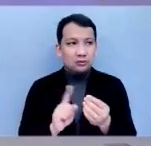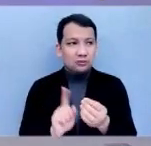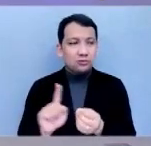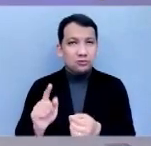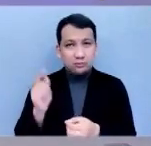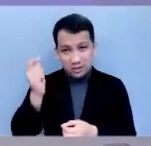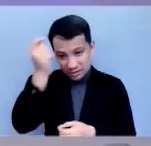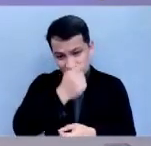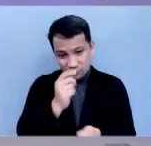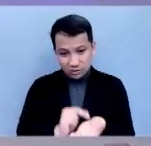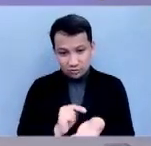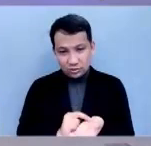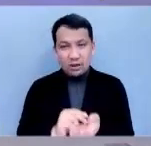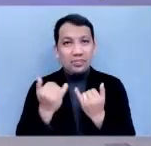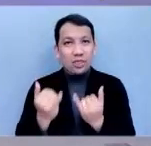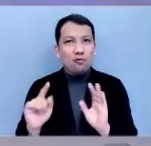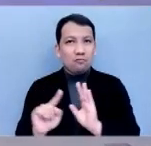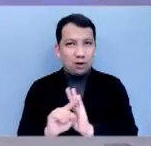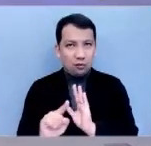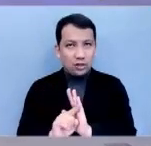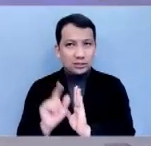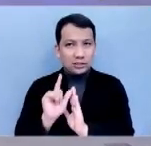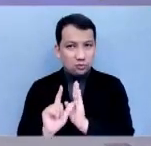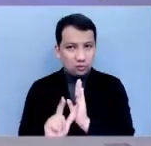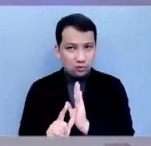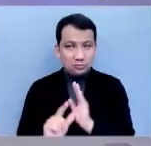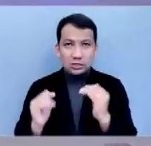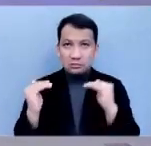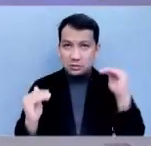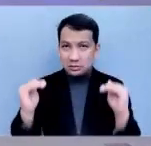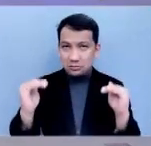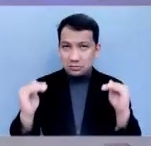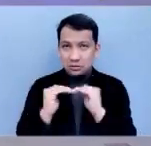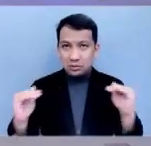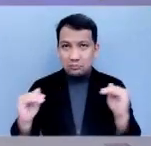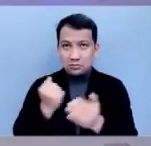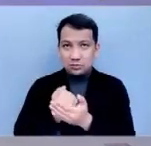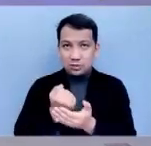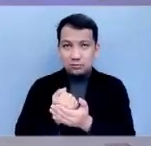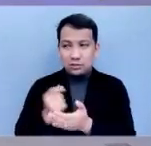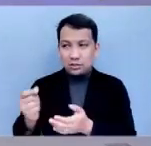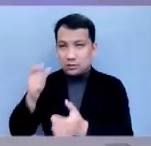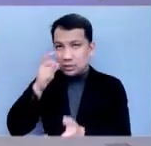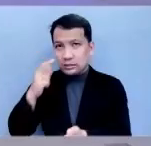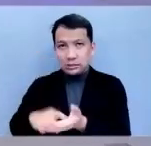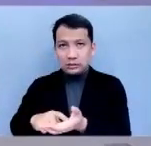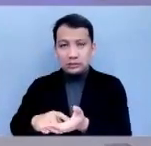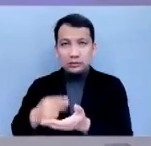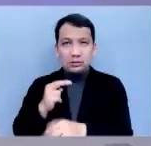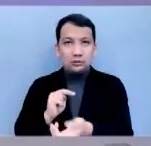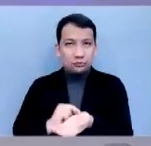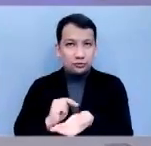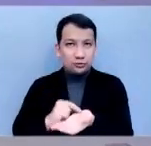ngayon kasi ay labag yan sa batas. Hindi rin naman pwedeng ipantay ang sweldo nila sa kinikita ng mga rehistradong nurse. Nasa front line ang